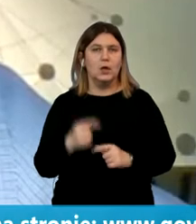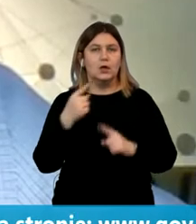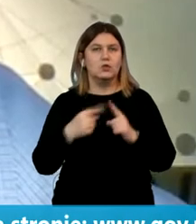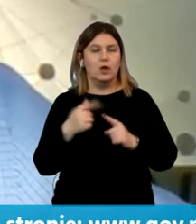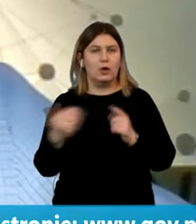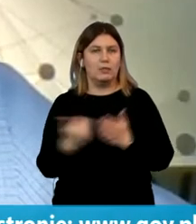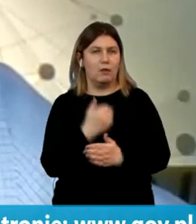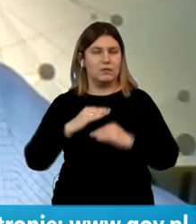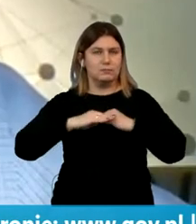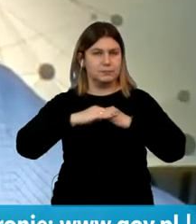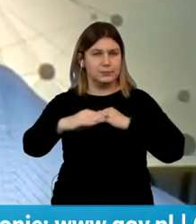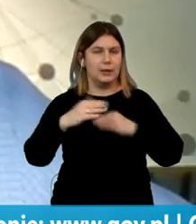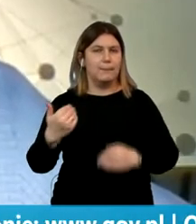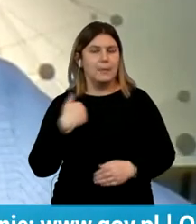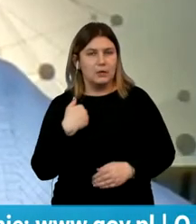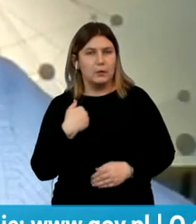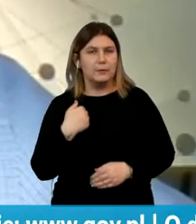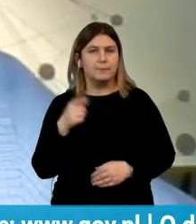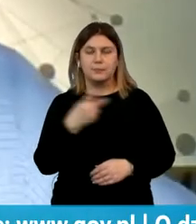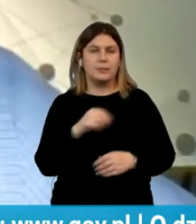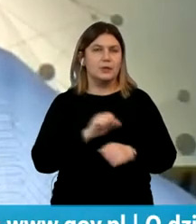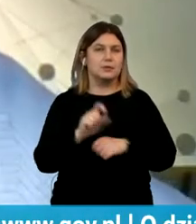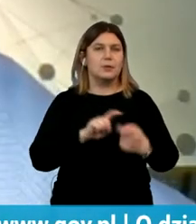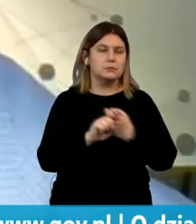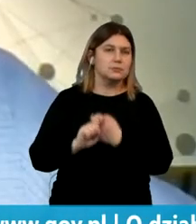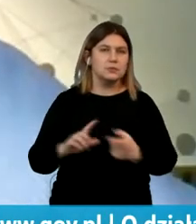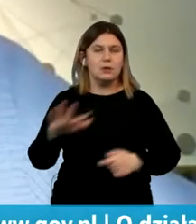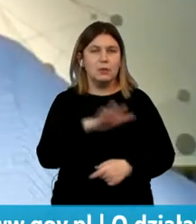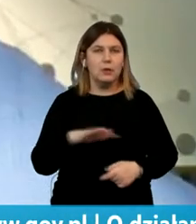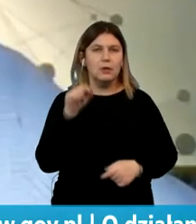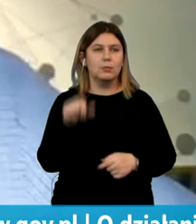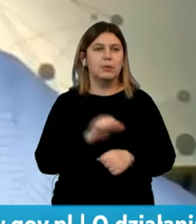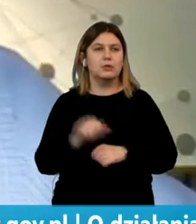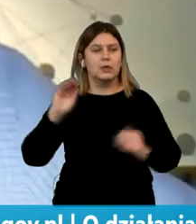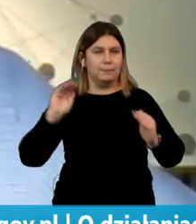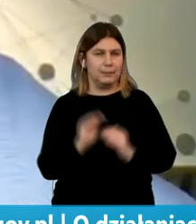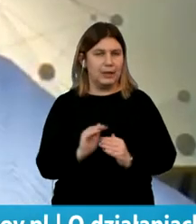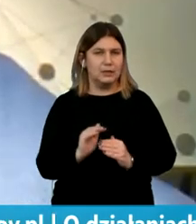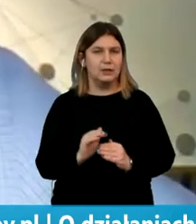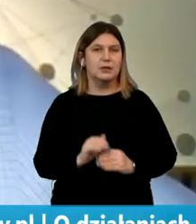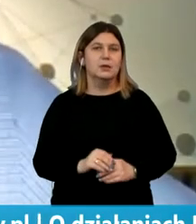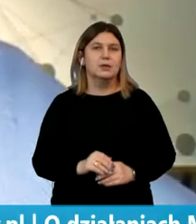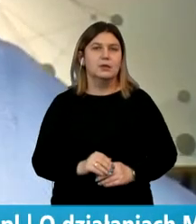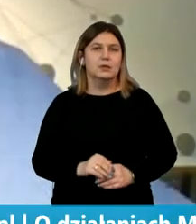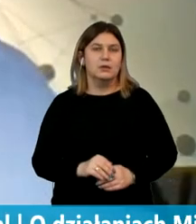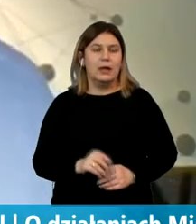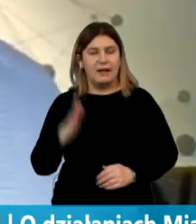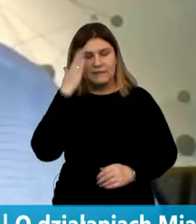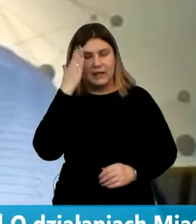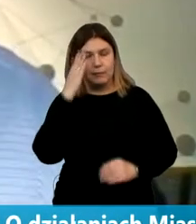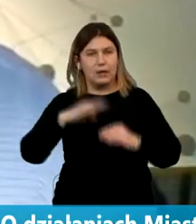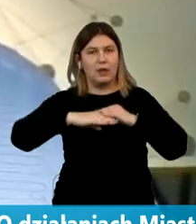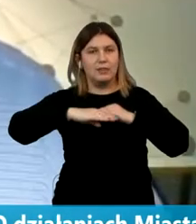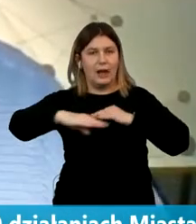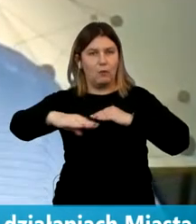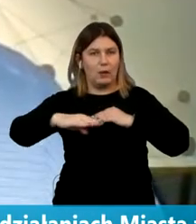nawierzchni się pojawiło i to nie jest związane z remontem kompleksowym ulic, bo tych oczywiście jest mniej, natomiast no wiemy, że nakładki co jakiś